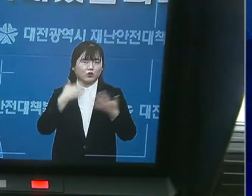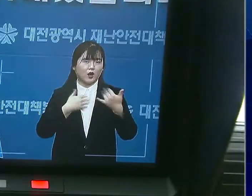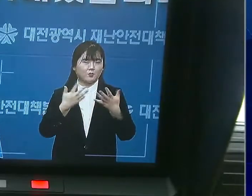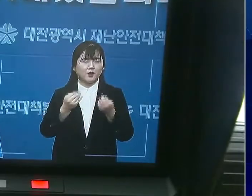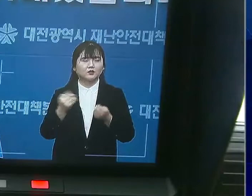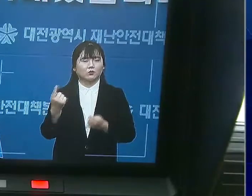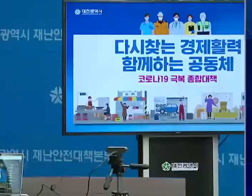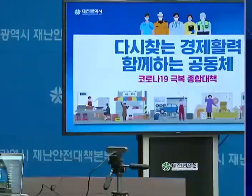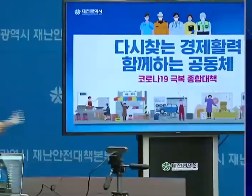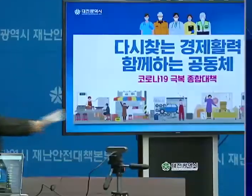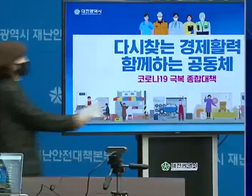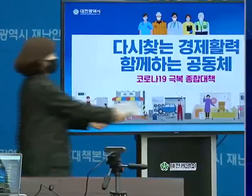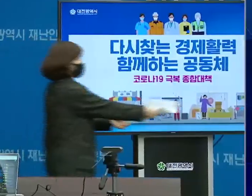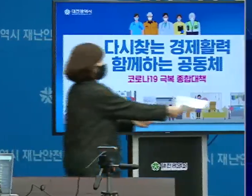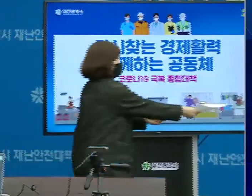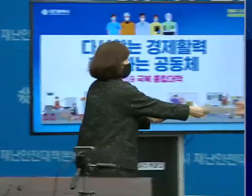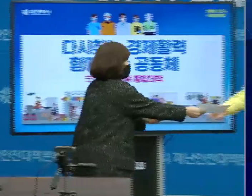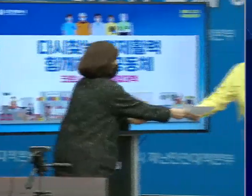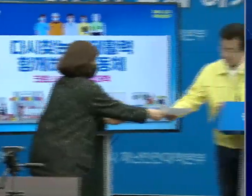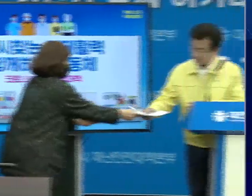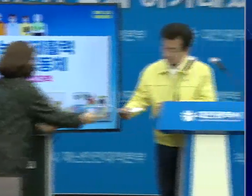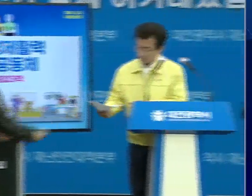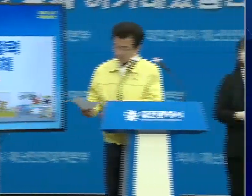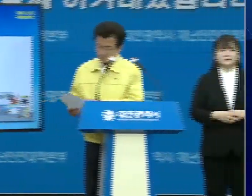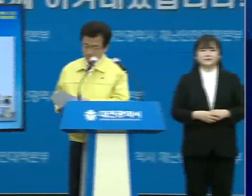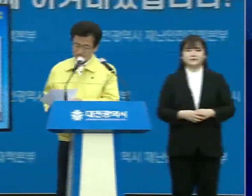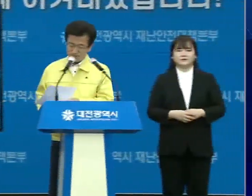브리핑을 준비했는데요 한번 같이 보시죠